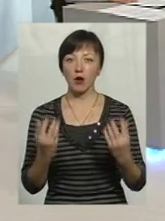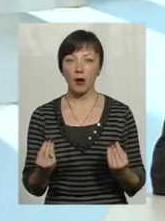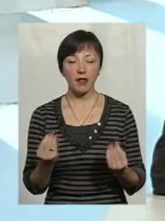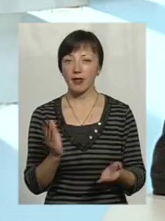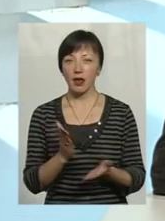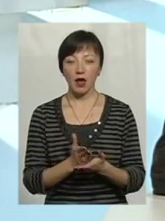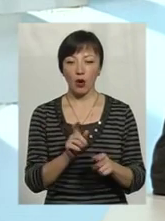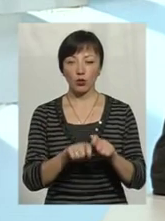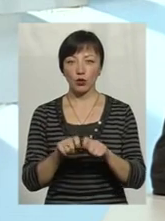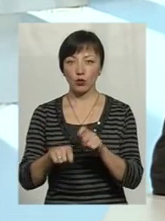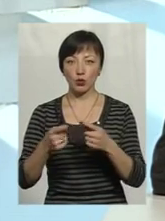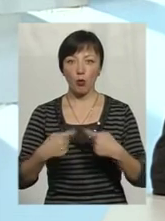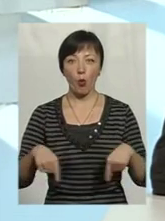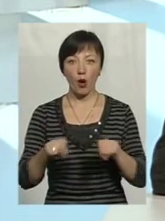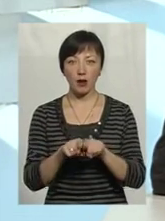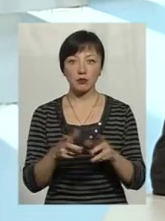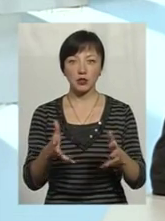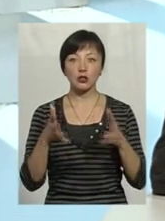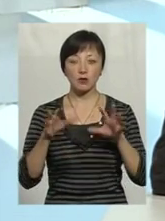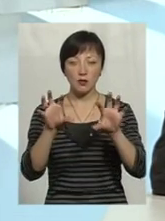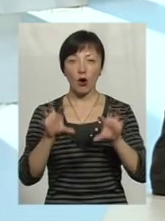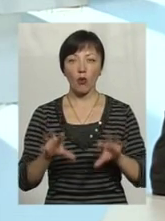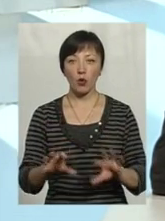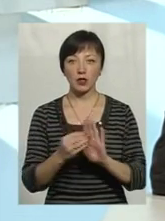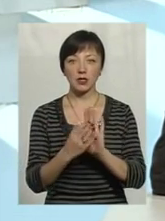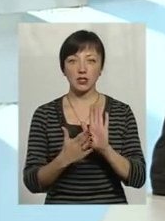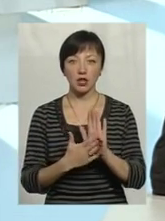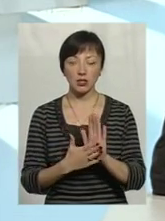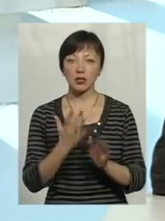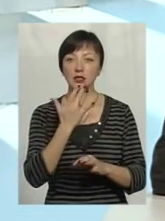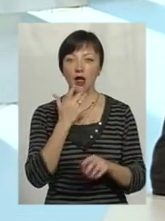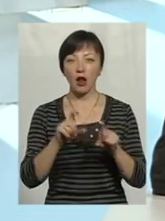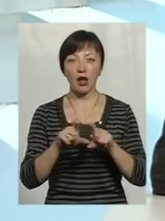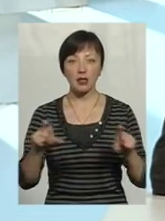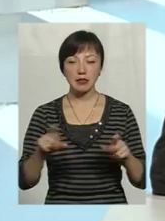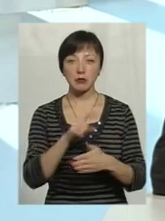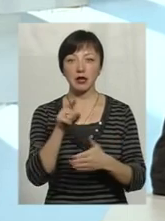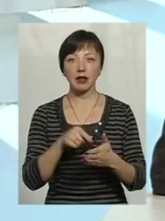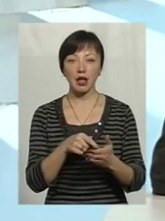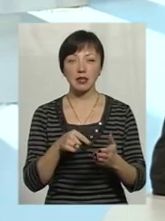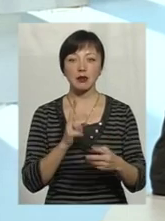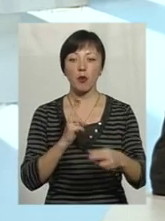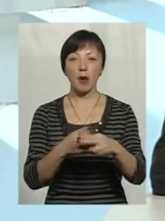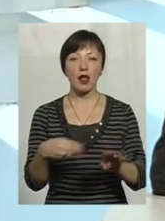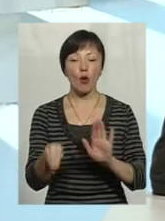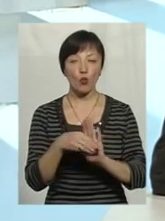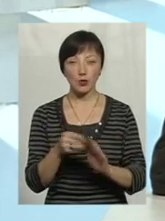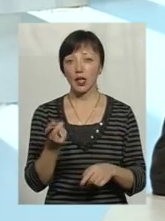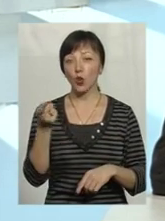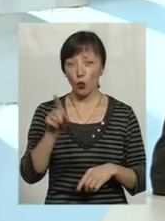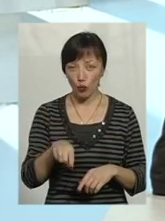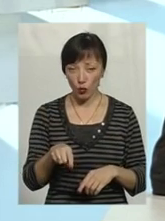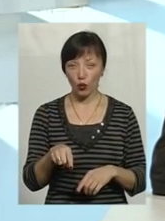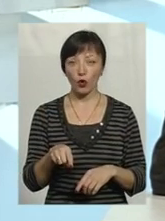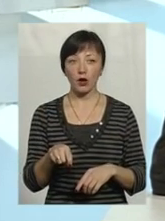є контролюючим тут органом, а чітко в законі зазначено Національне агентство з питань запобігання корупції. Тому саме